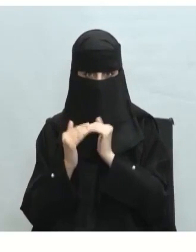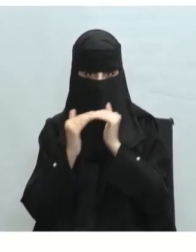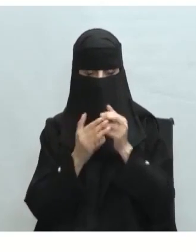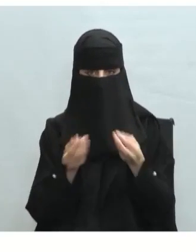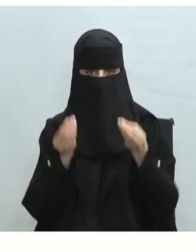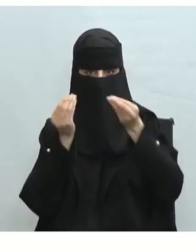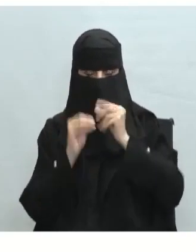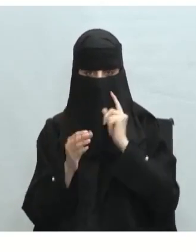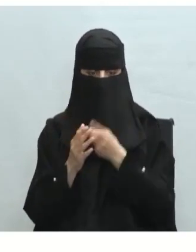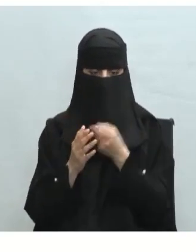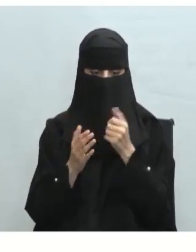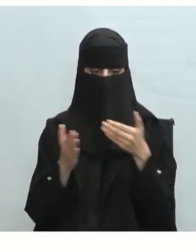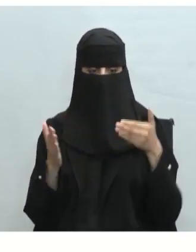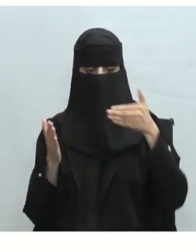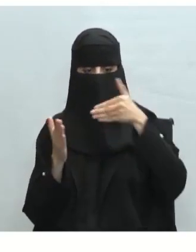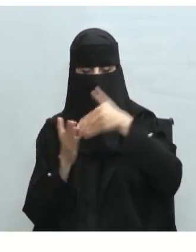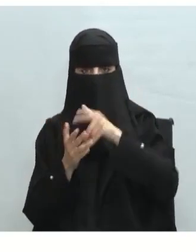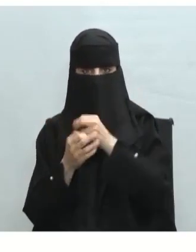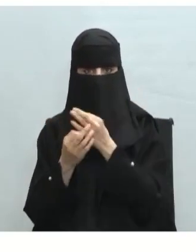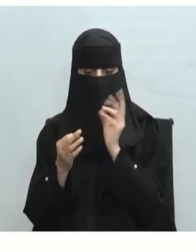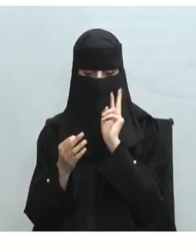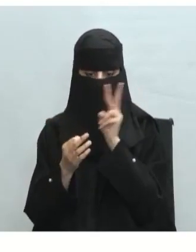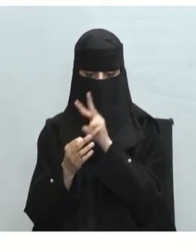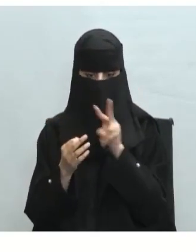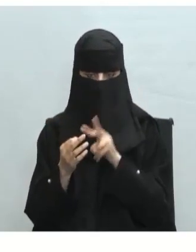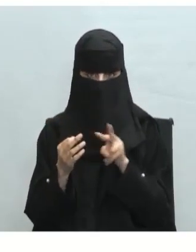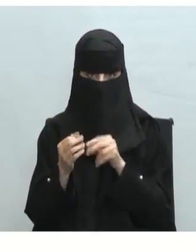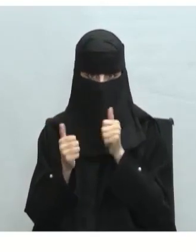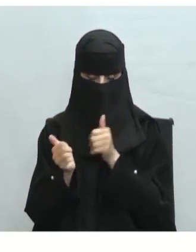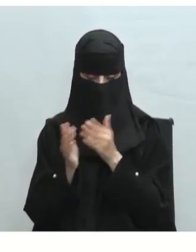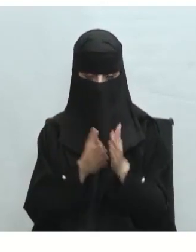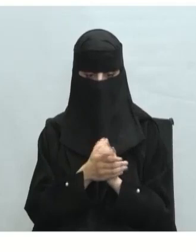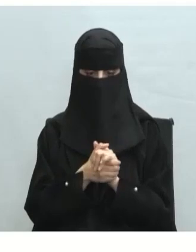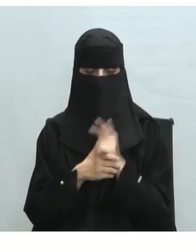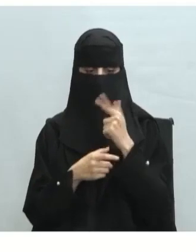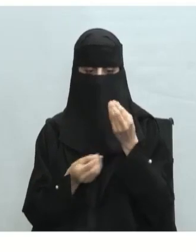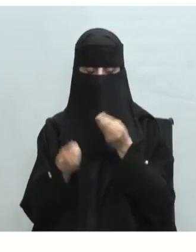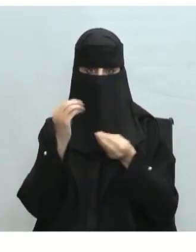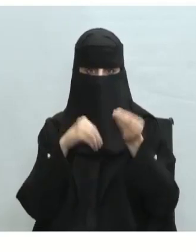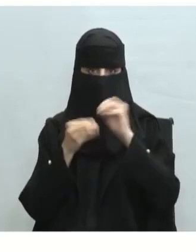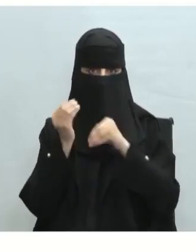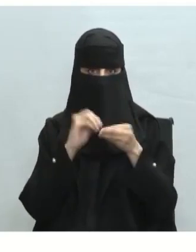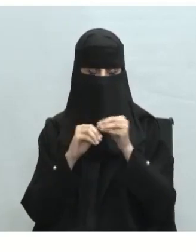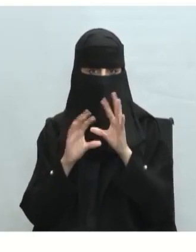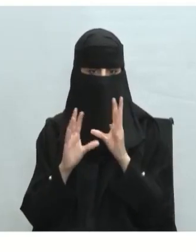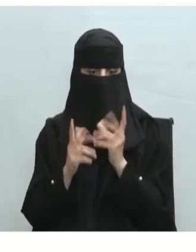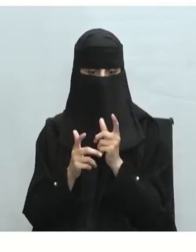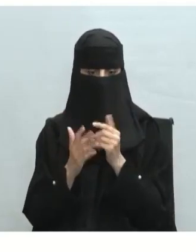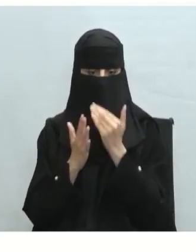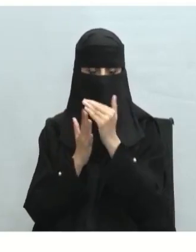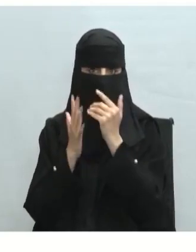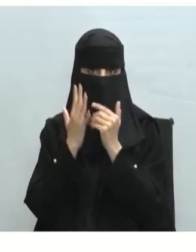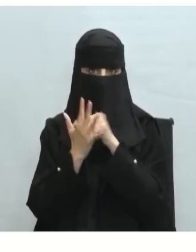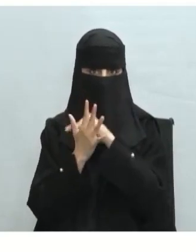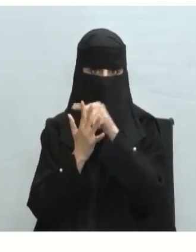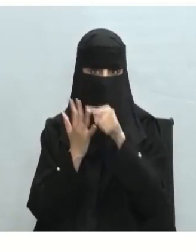والنتائج هنا خمسه اساليب لزياده التركيز والفهم يريد منك ايضا ان تضيف هذه ايضا هنا هنا خمس خطوات